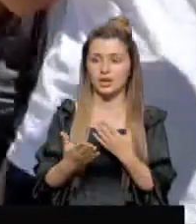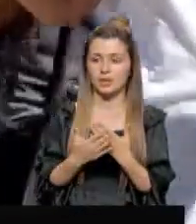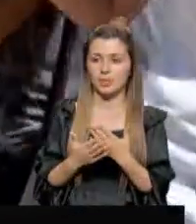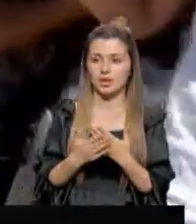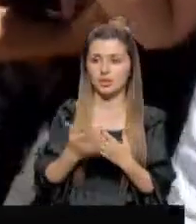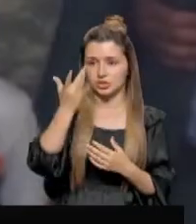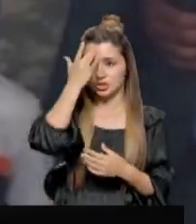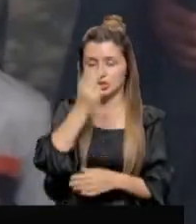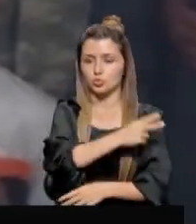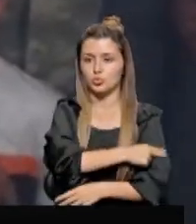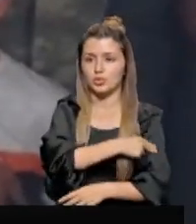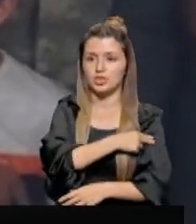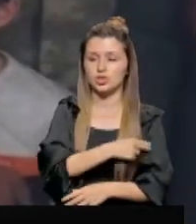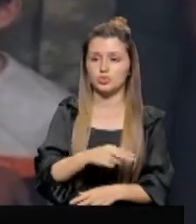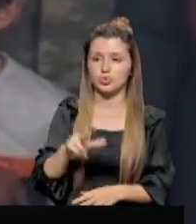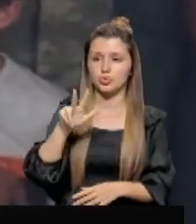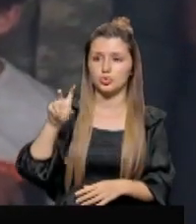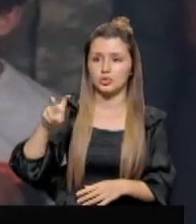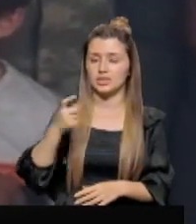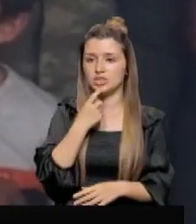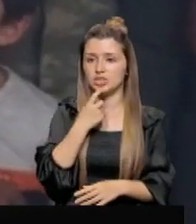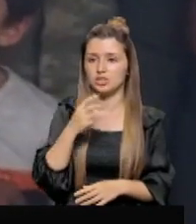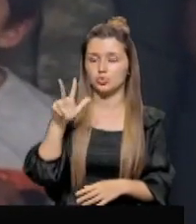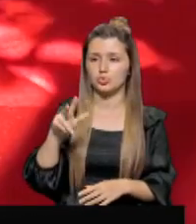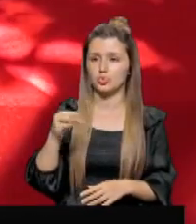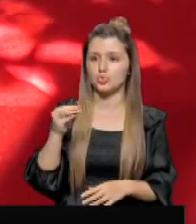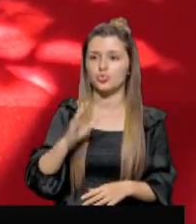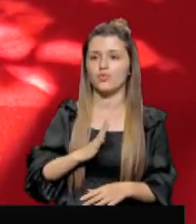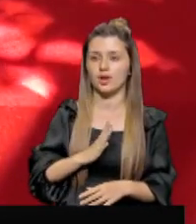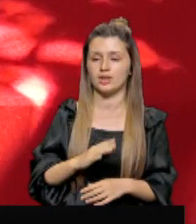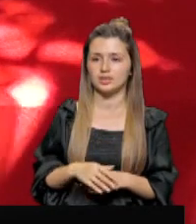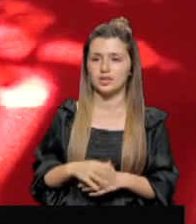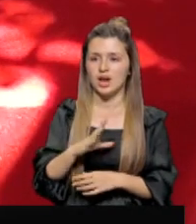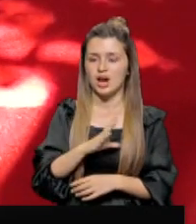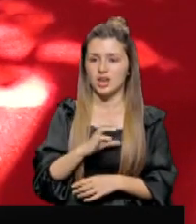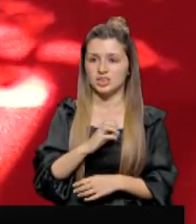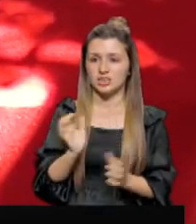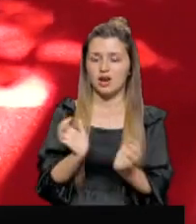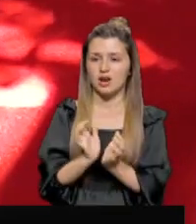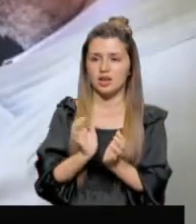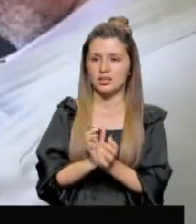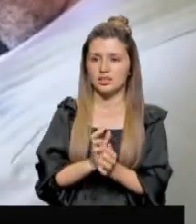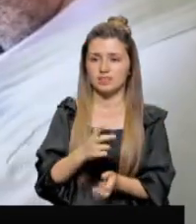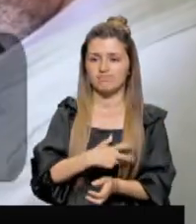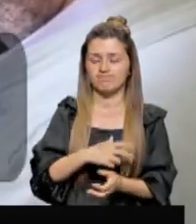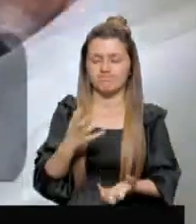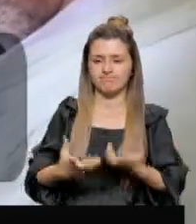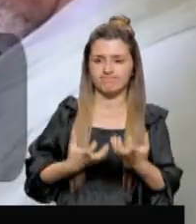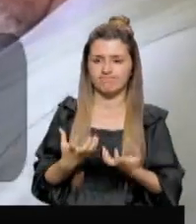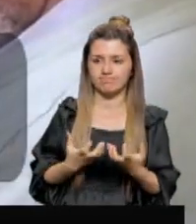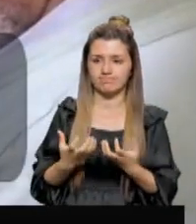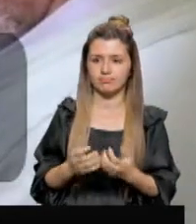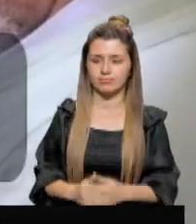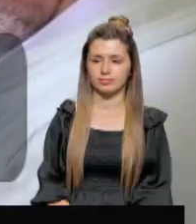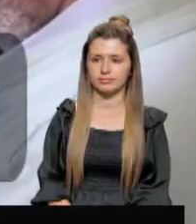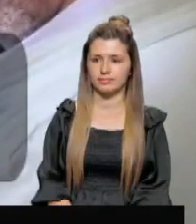Kahramanmaraşlı şehit uzman çavuş 38 yaşındaydı. 3 çocuk babasıydı. Acısı ailesinin yüreğine kor gibi düştü. Tüm hak